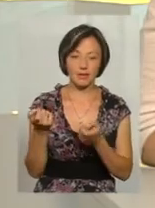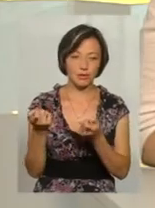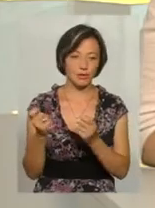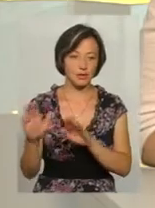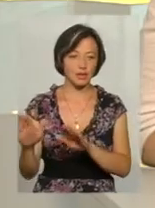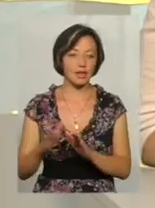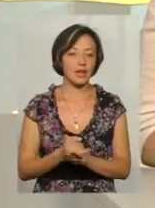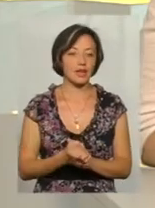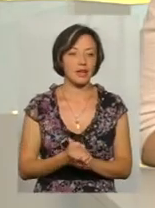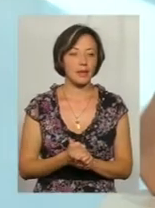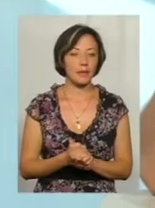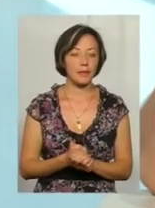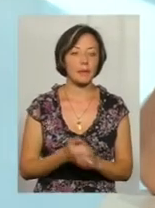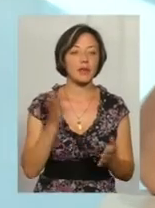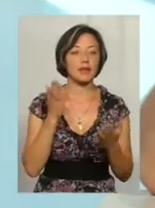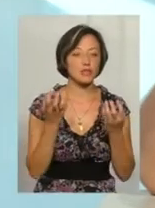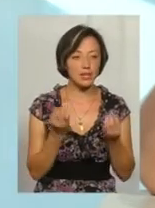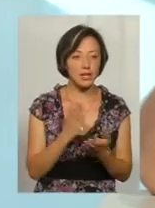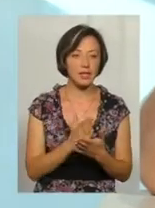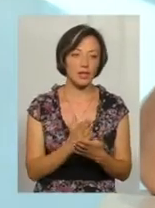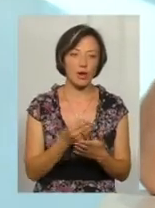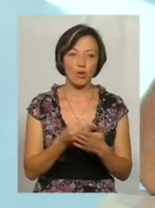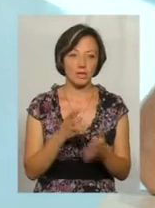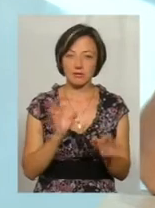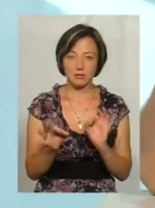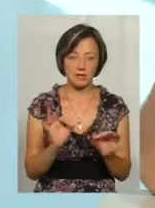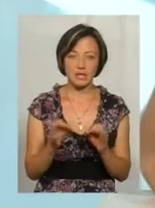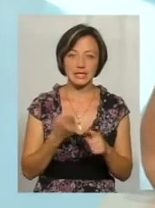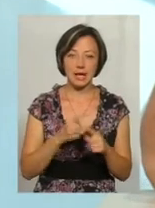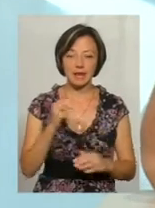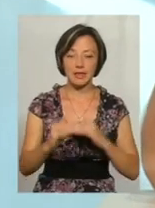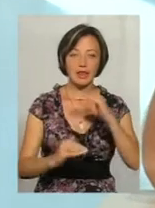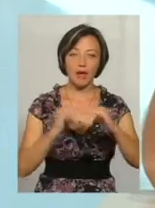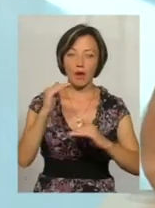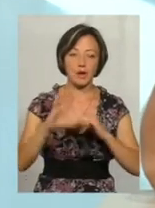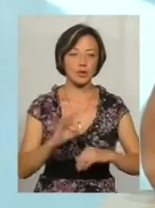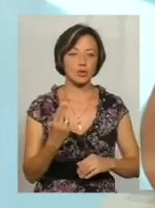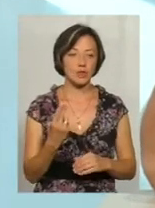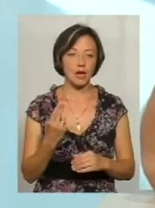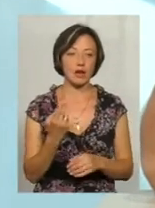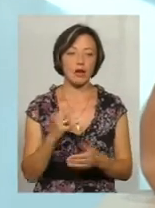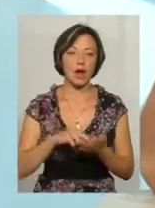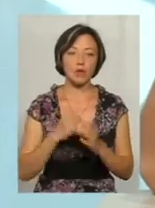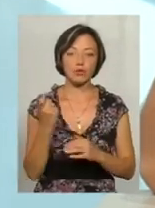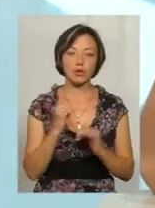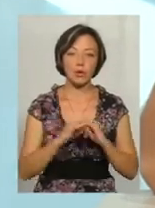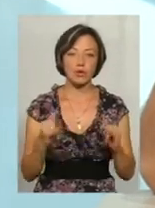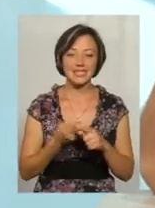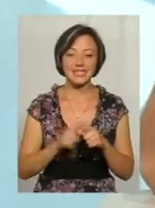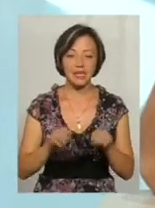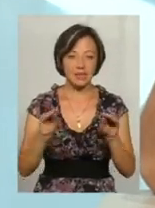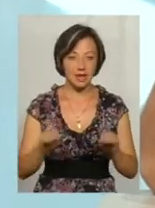Я вам скажу, що є ще оцінка, вона абсолютно об'єктивна, це динаміка соціально-економічного розвитку. Ці дані,